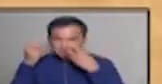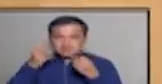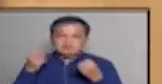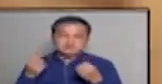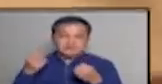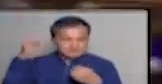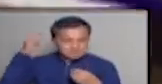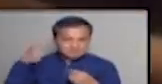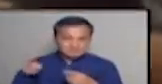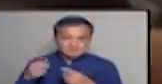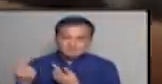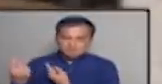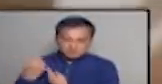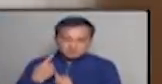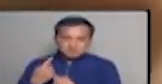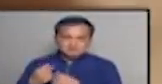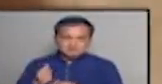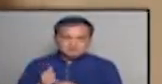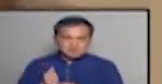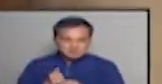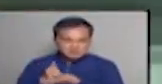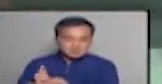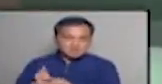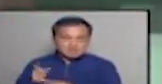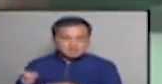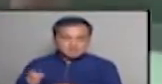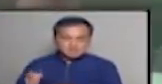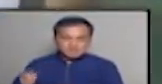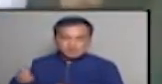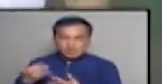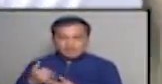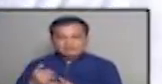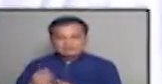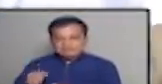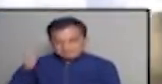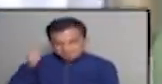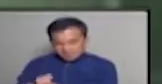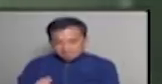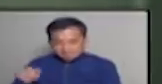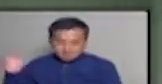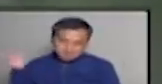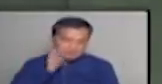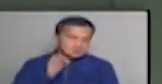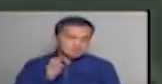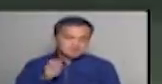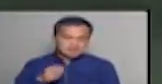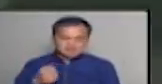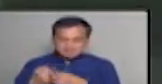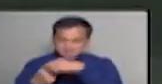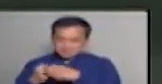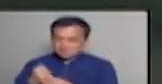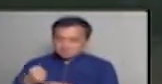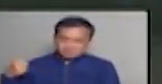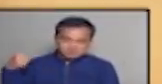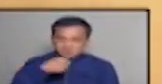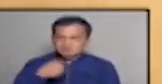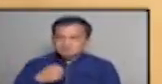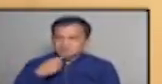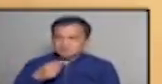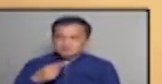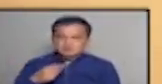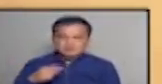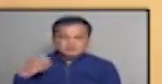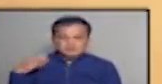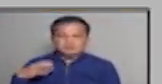at ulo nang dumulog sa atin siya dahil sa pangahampas ng dry seal at pagsuntok ng brass knuckles ni Kapitan